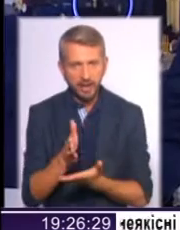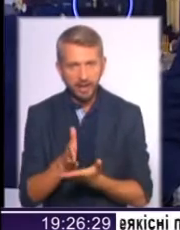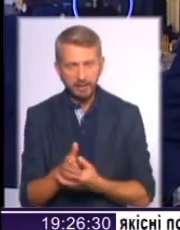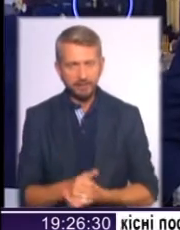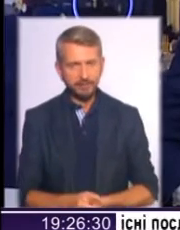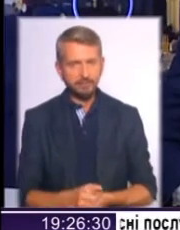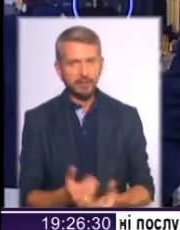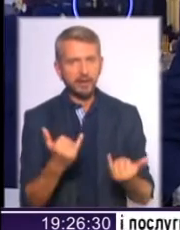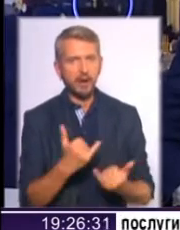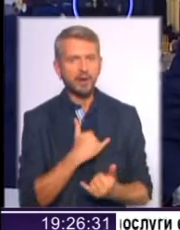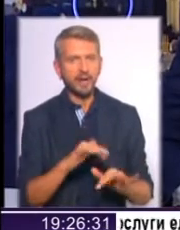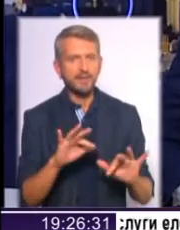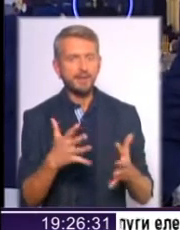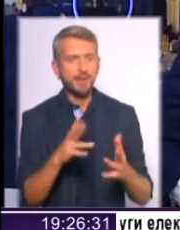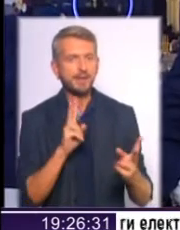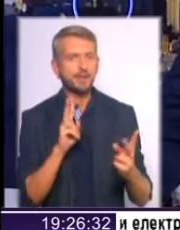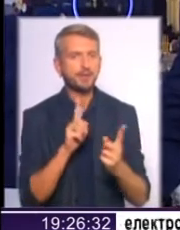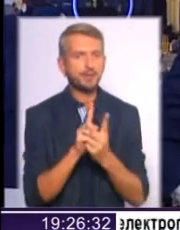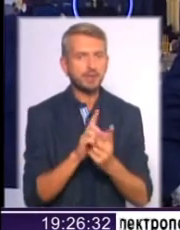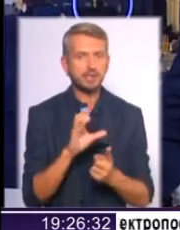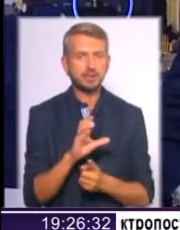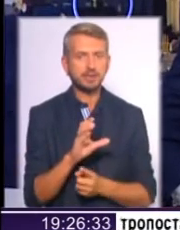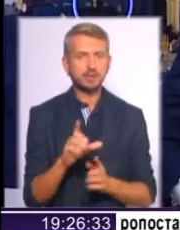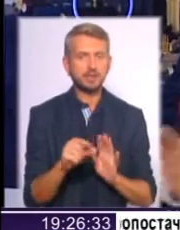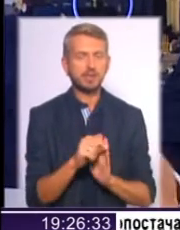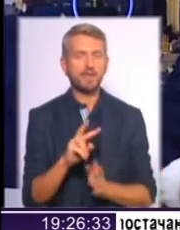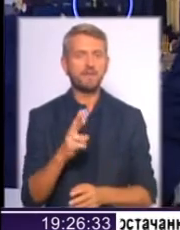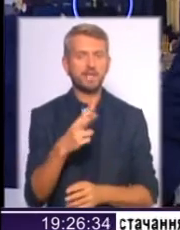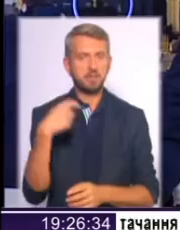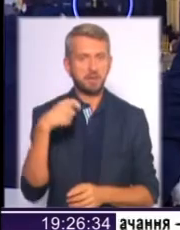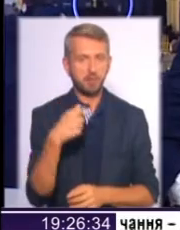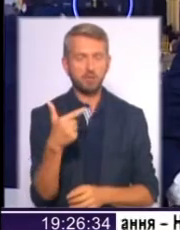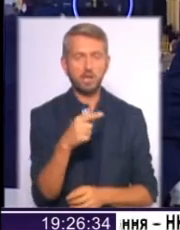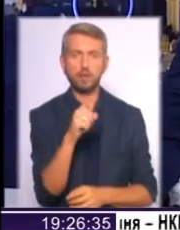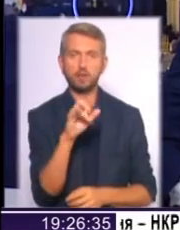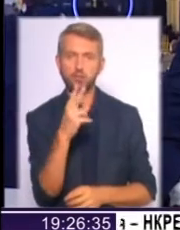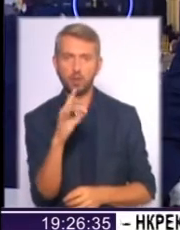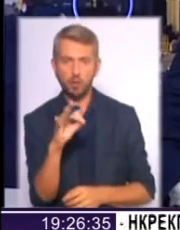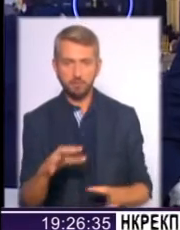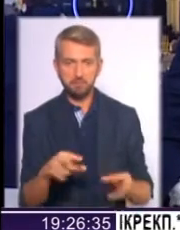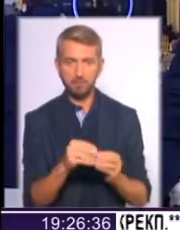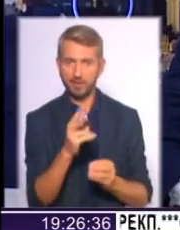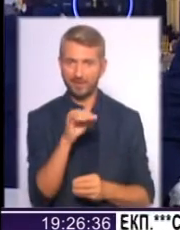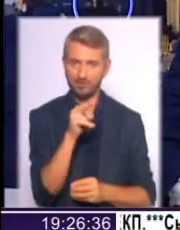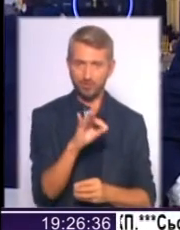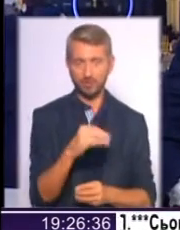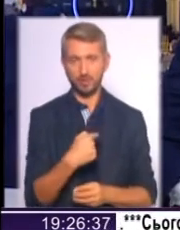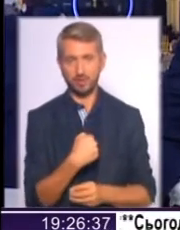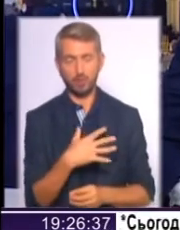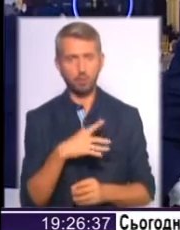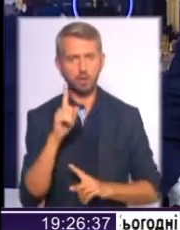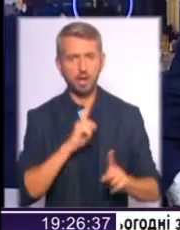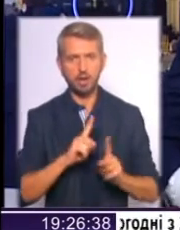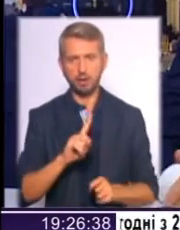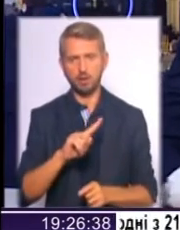сьогодні у нас відбулася зустріч з віце-прем'єром Геннадієм Зубком. Так. Разом з Віталієм Володимировичем була нарада така. Ми протягом